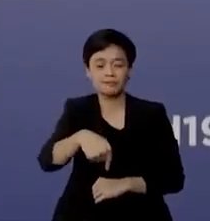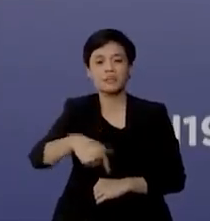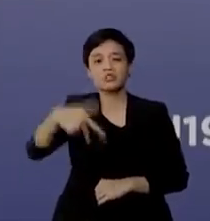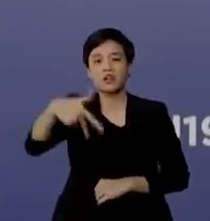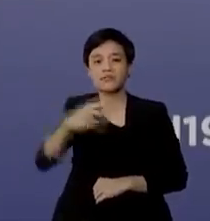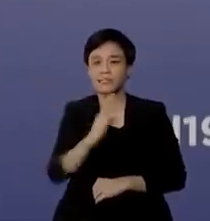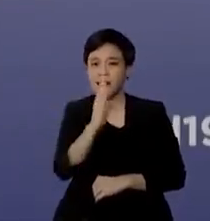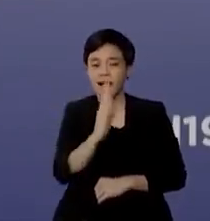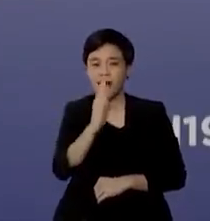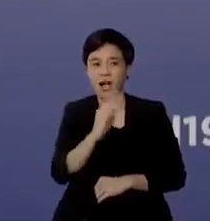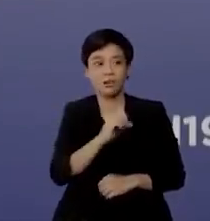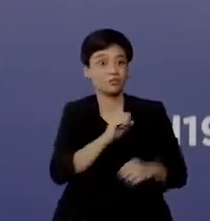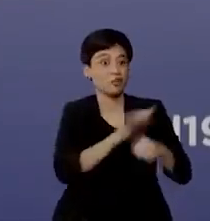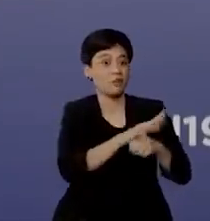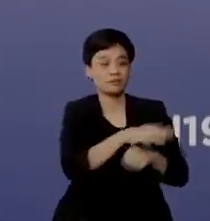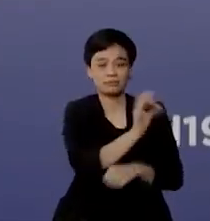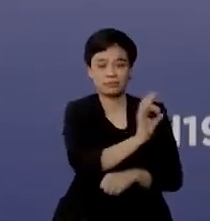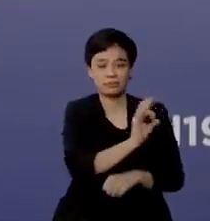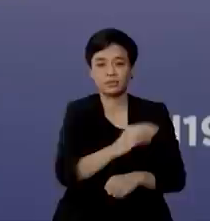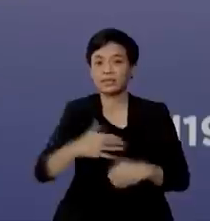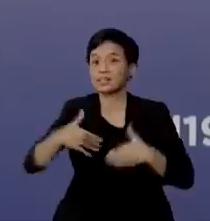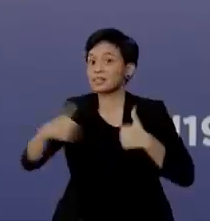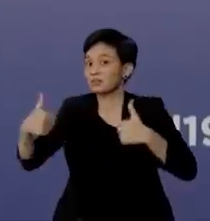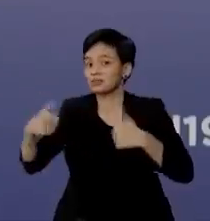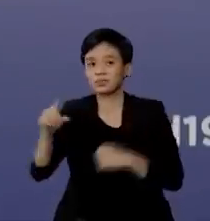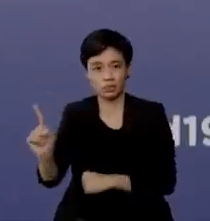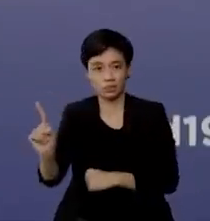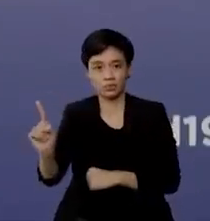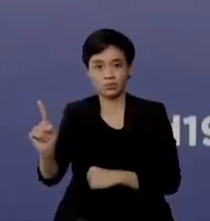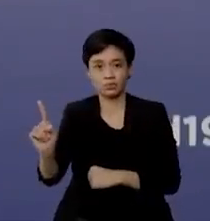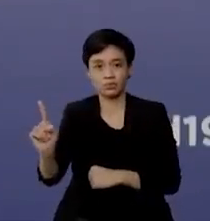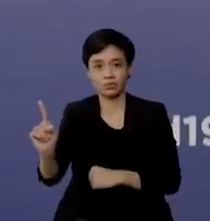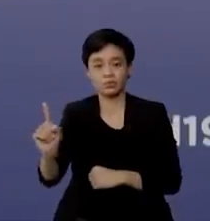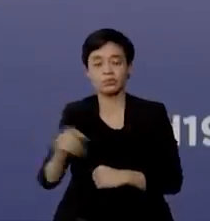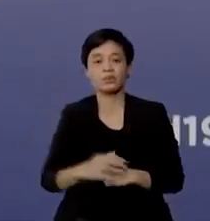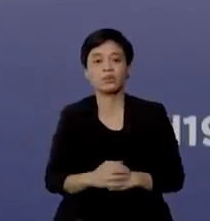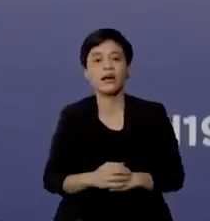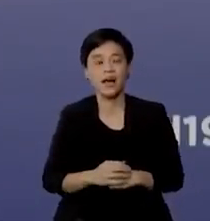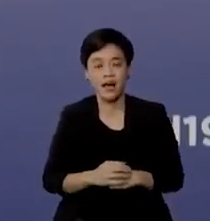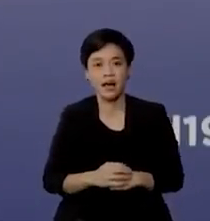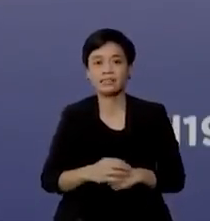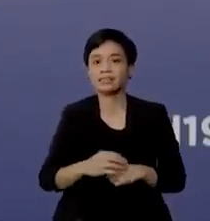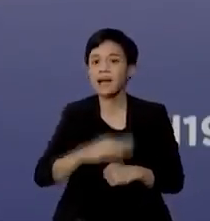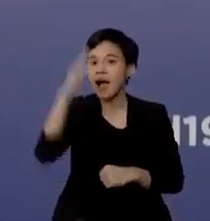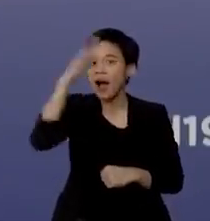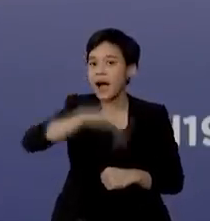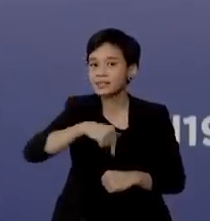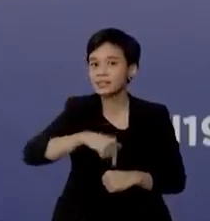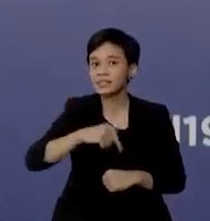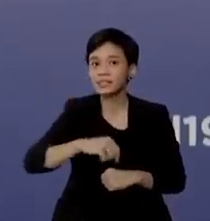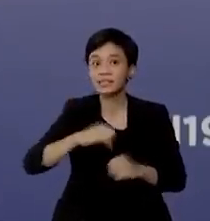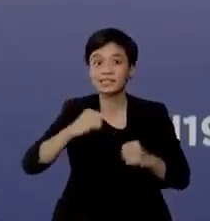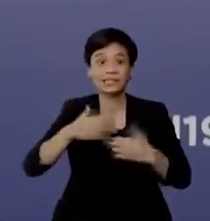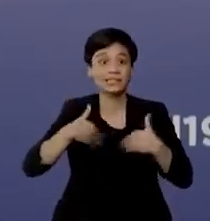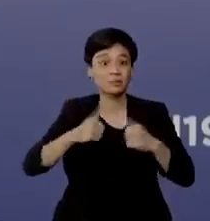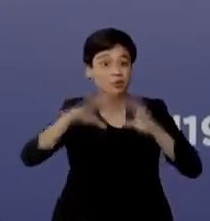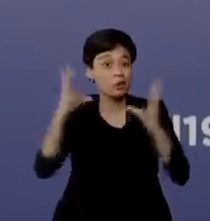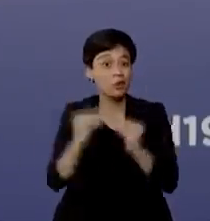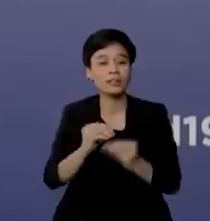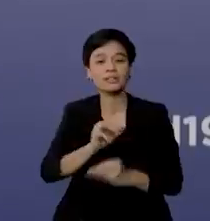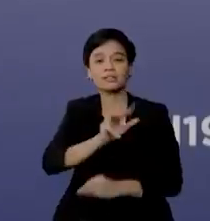Tengah tidak ada penambahan kasus dan satu sumbu serat serat total sembuh hari ini adalah